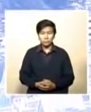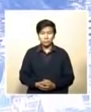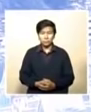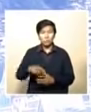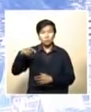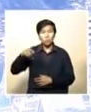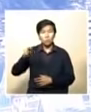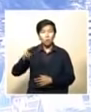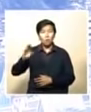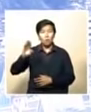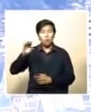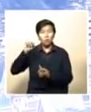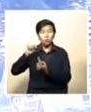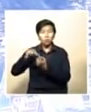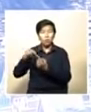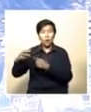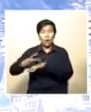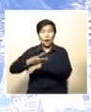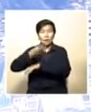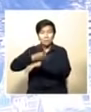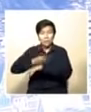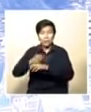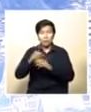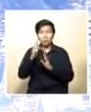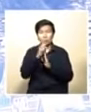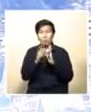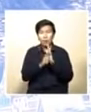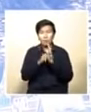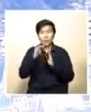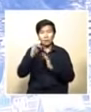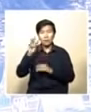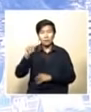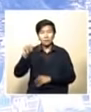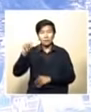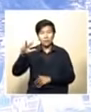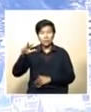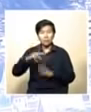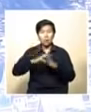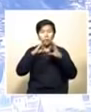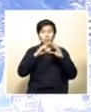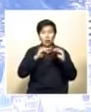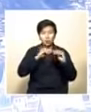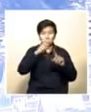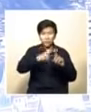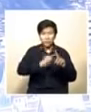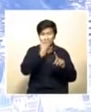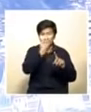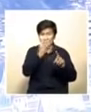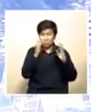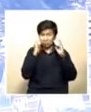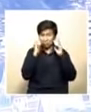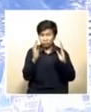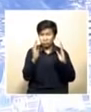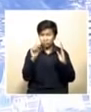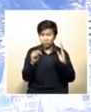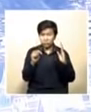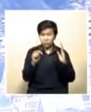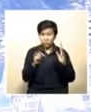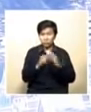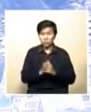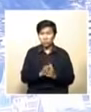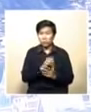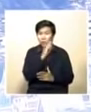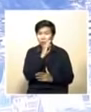าตรา91ที่ว่านั้นมันมีข้อยกเว้นว่าเว้นแต่มีเหตุจำเป็นที่ไม่สามารถจะเรียกประชุมได้ซึ่งต